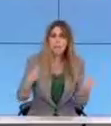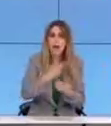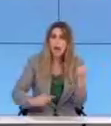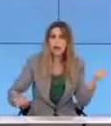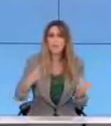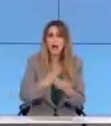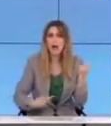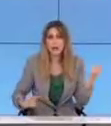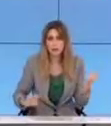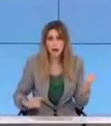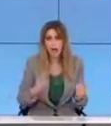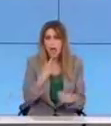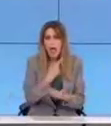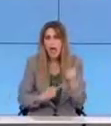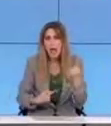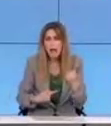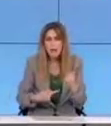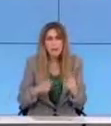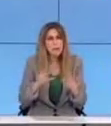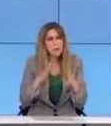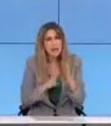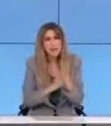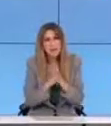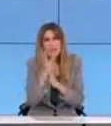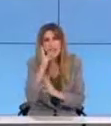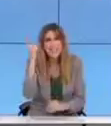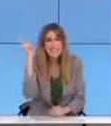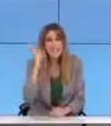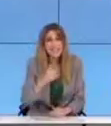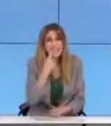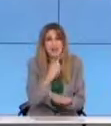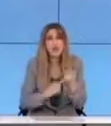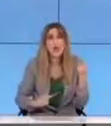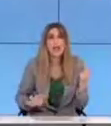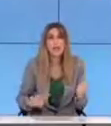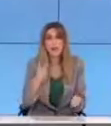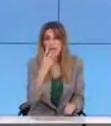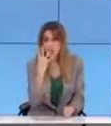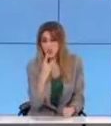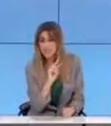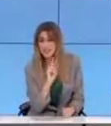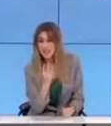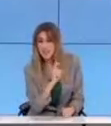ελλείμματα θηριώδη, πρωτογενή ελλείμματα κοντά στο 13% του ΑΕΠ, σχεδόν 24 δισεκατομμύρια ευρώ.